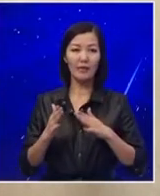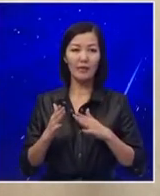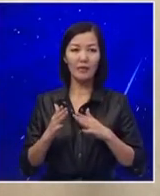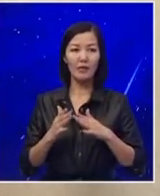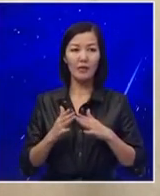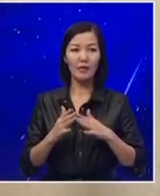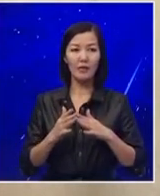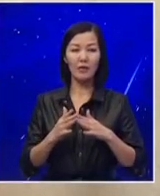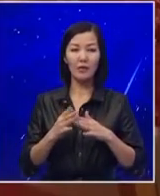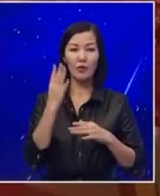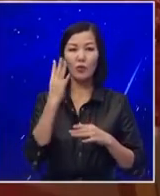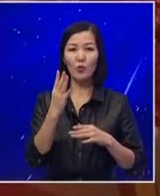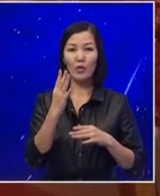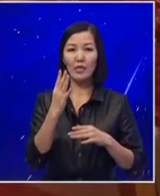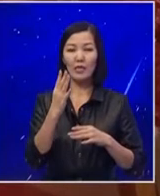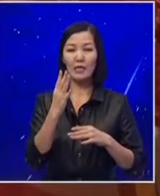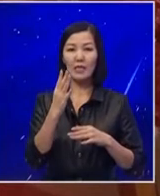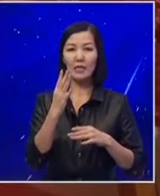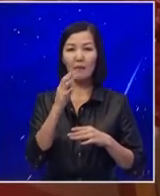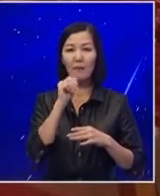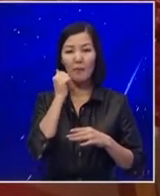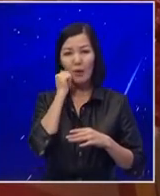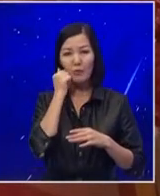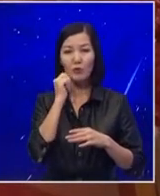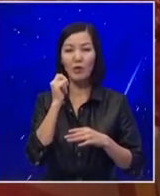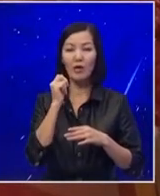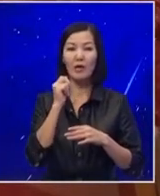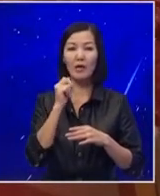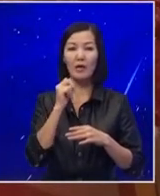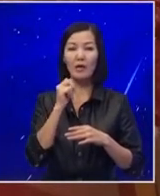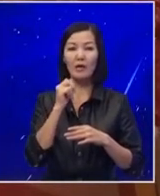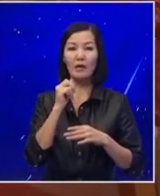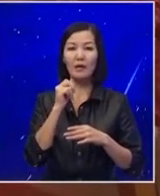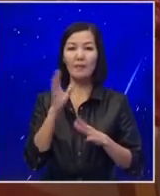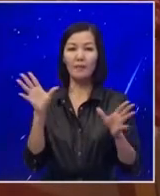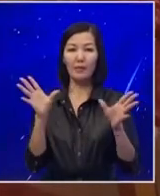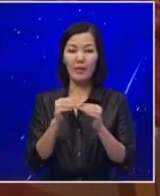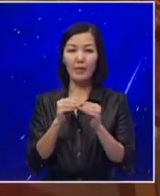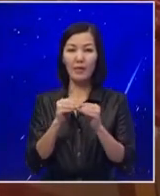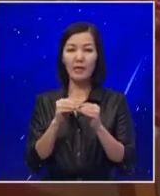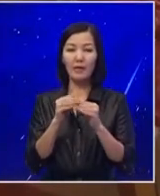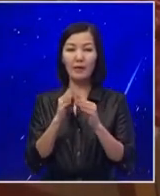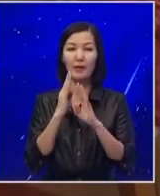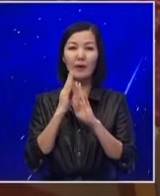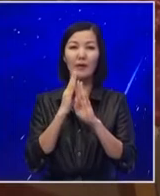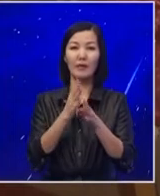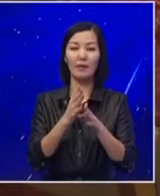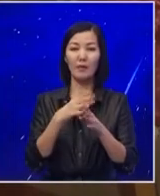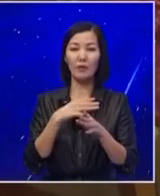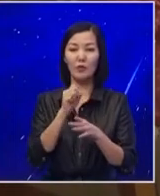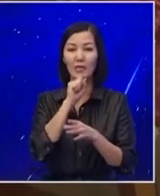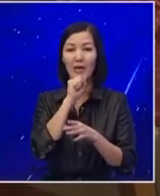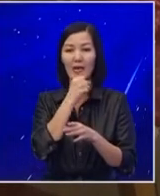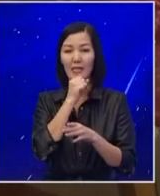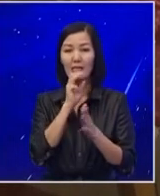4 кемпір кіріп келеді. Сол 4 кемпірдің астына мені құндақтап өткізіп алады. Сол кезде бір ақсақал кіріп келеді,